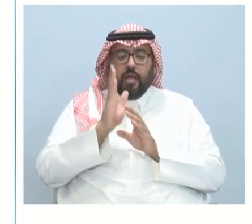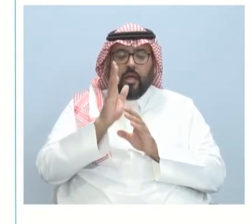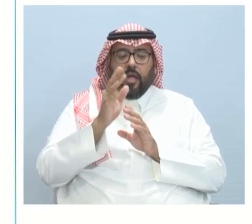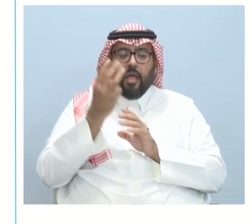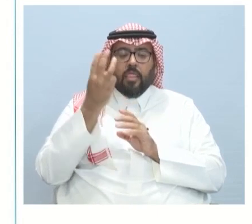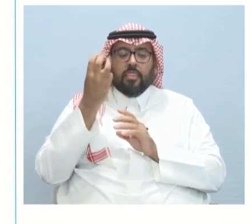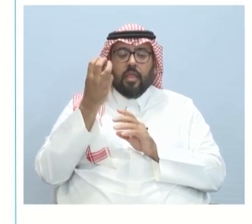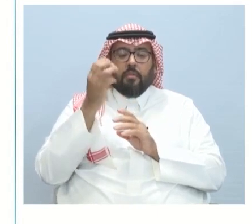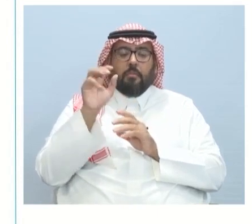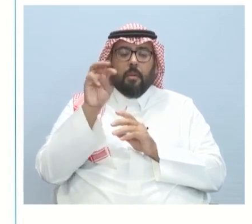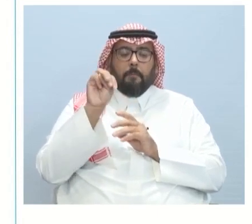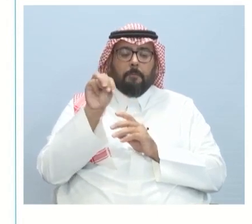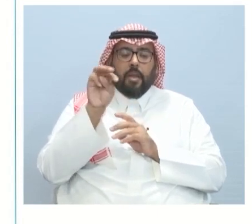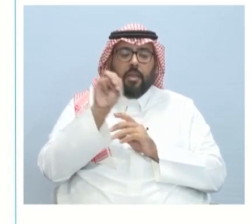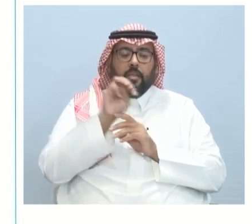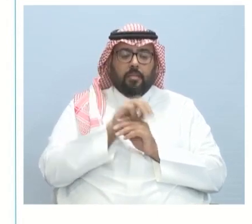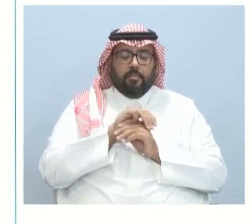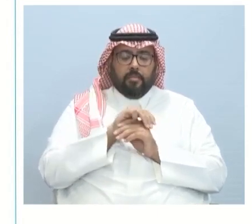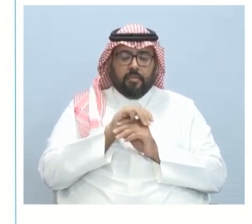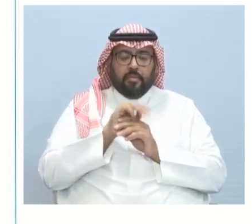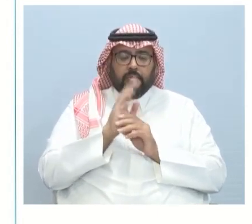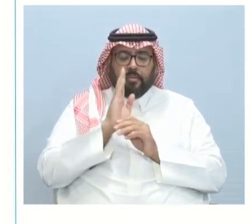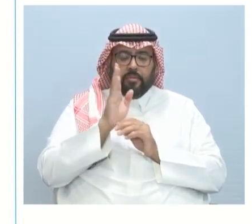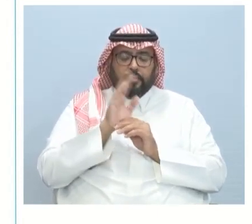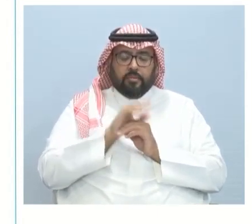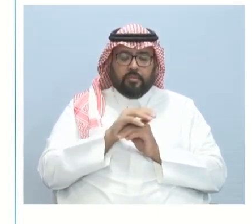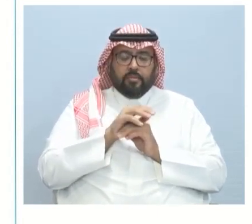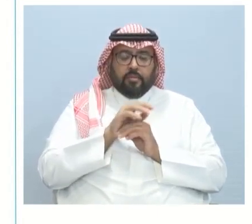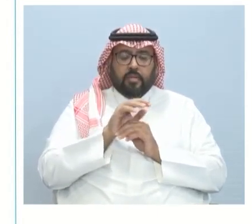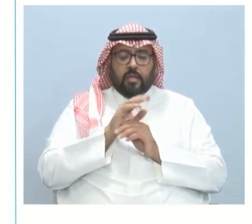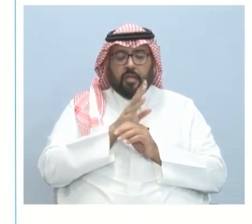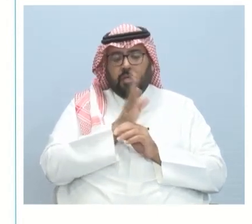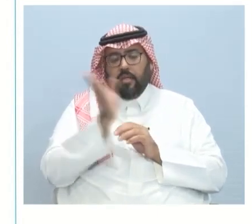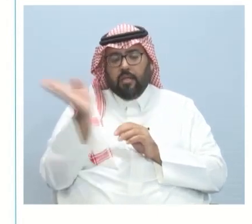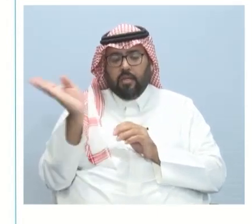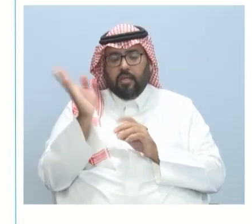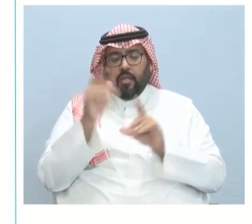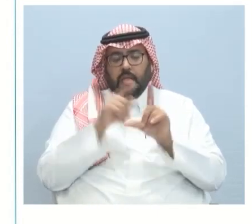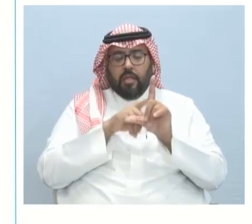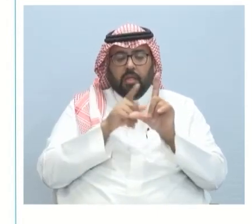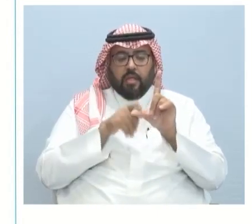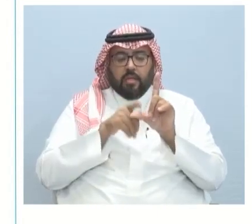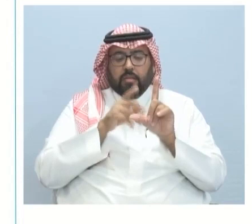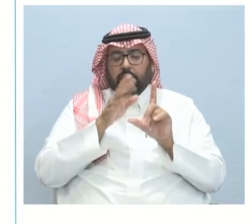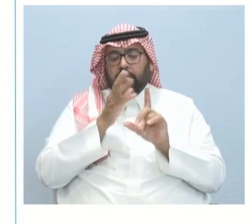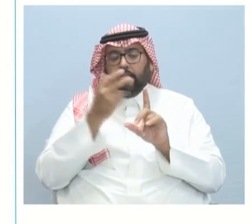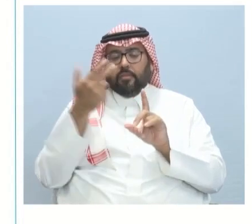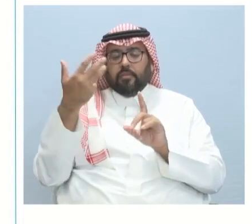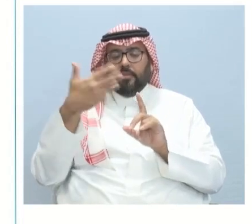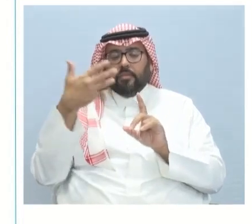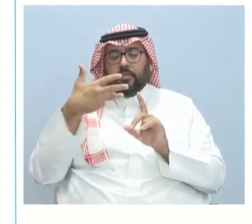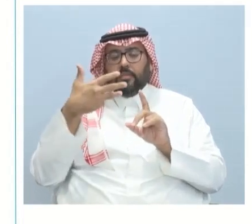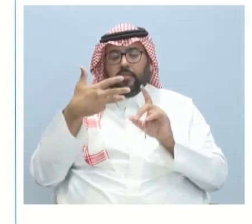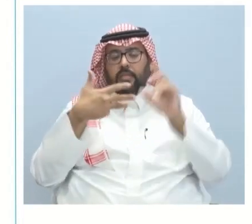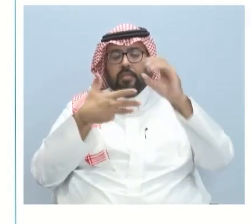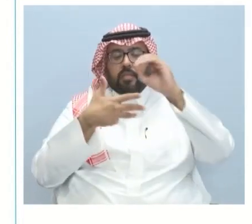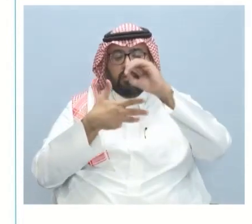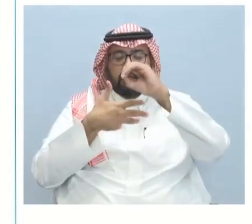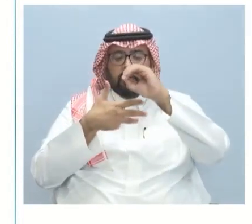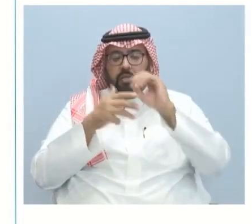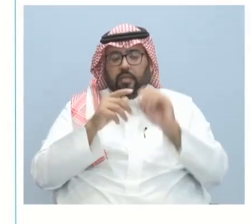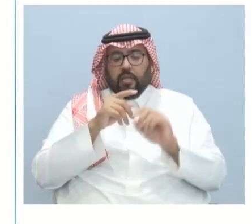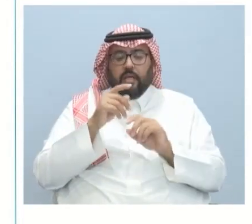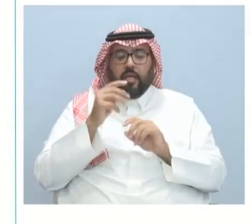عدد 300 مليمتر بعد ذلك انعطف الى اليمين لمده 90 درجه ثم تحرك الى الامام عدد